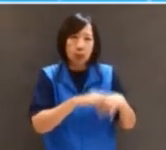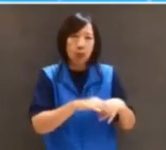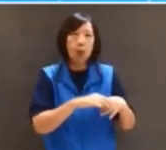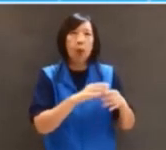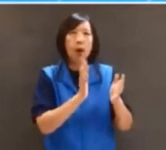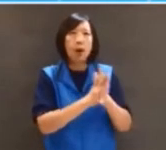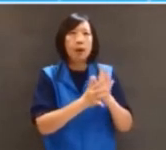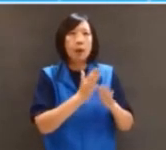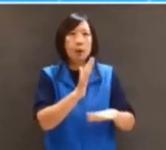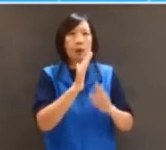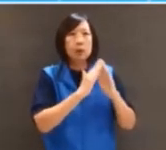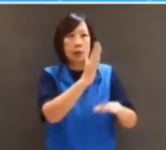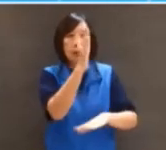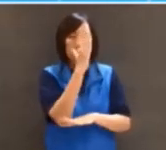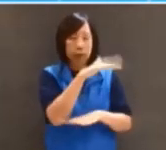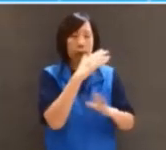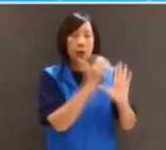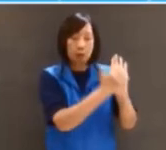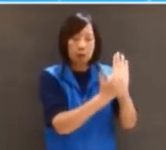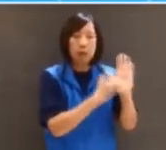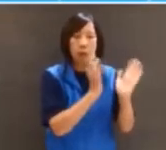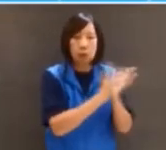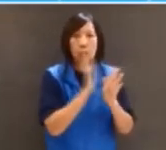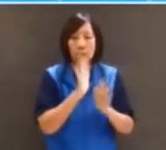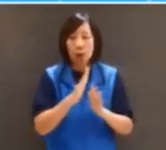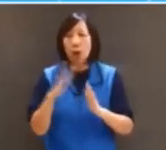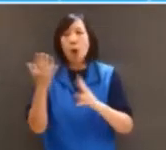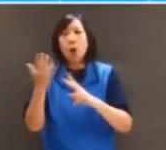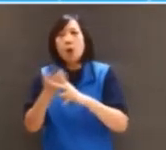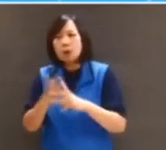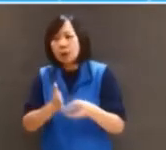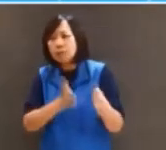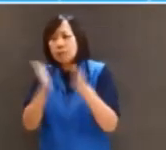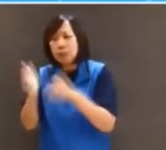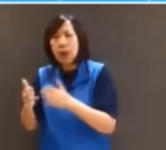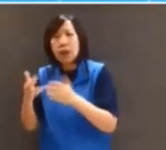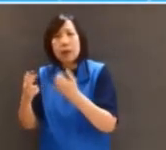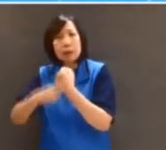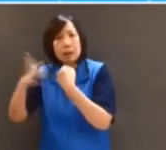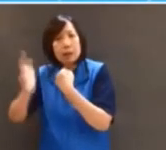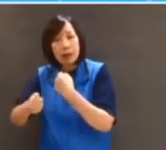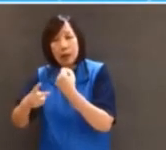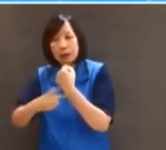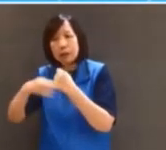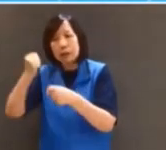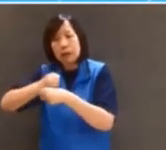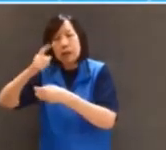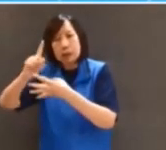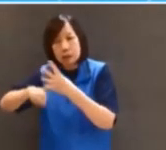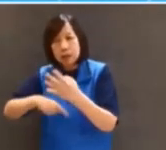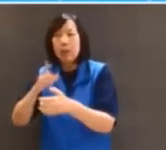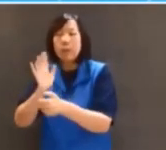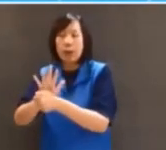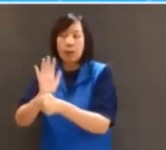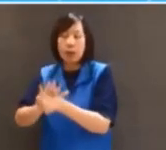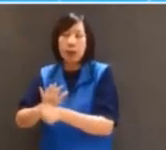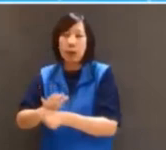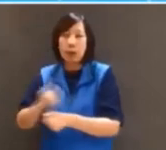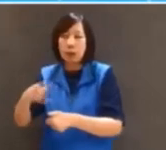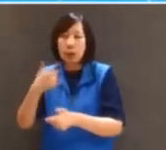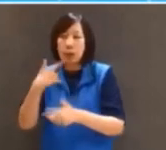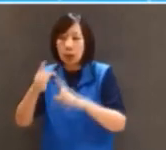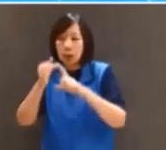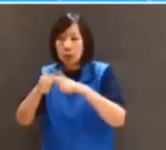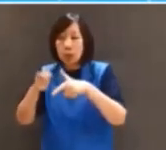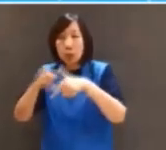个轨道就是区公所跟里长、里干事会就近协助，那这当中可以透过区公所的专线电